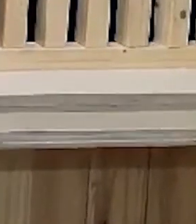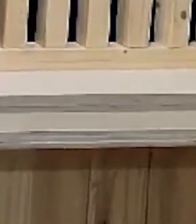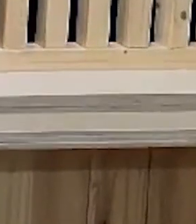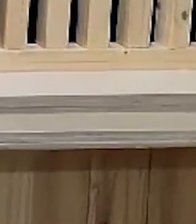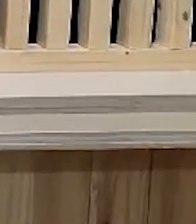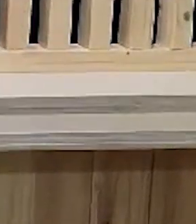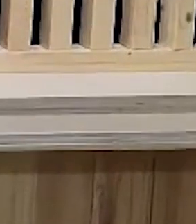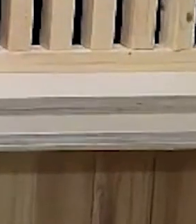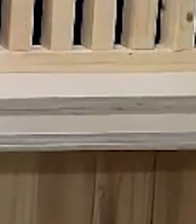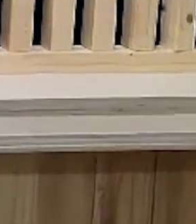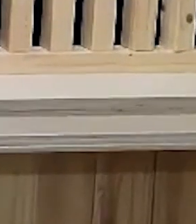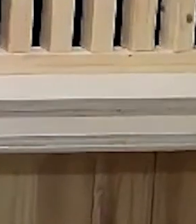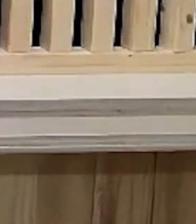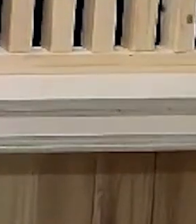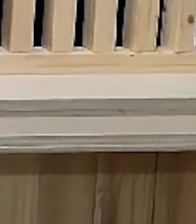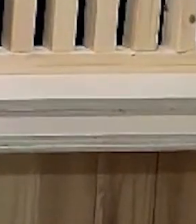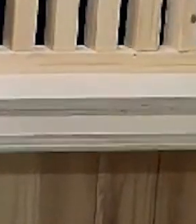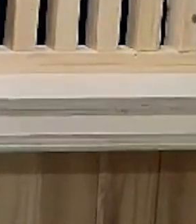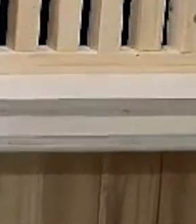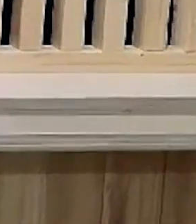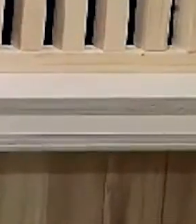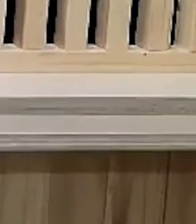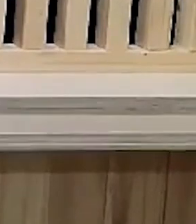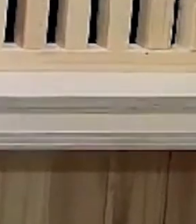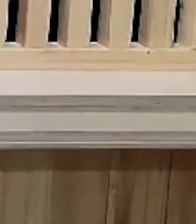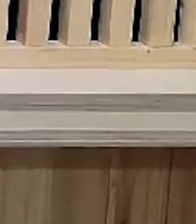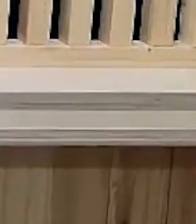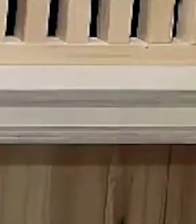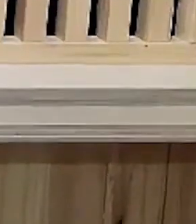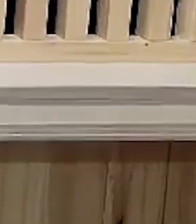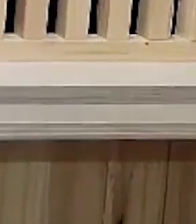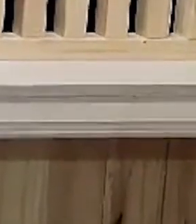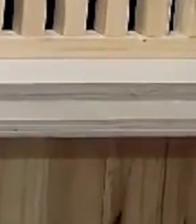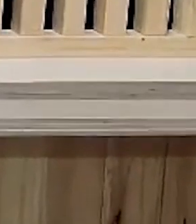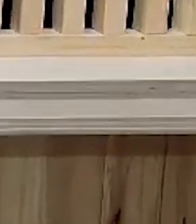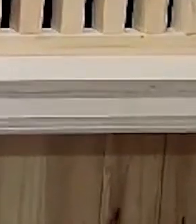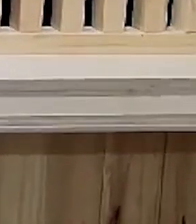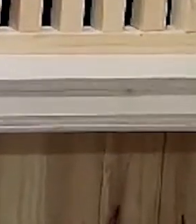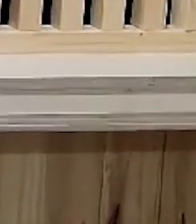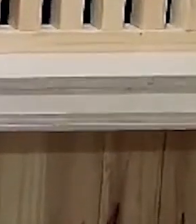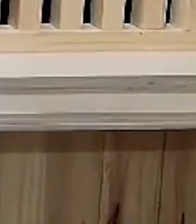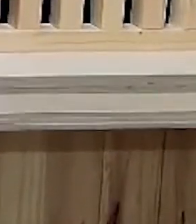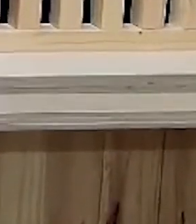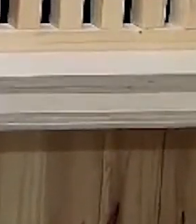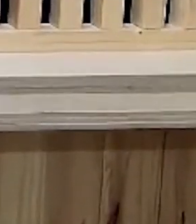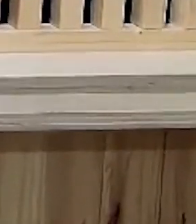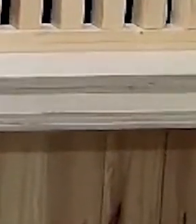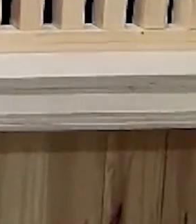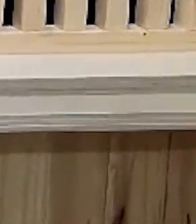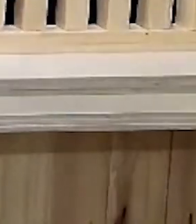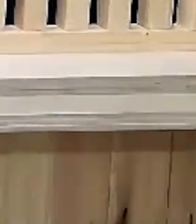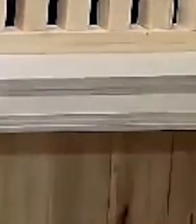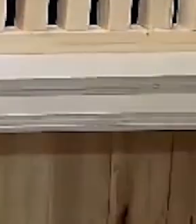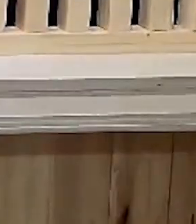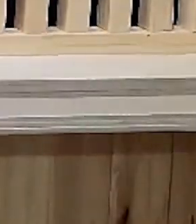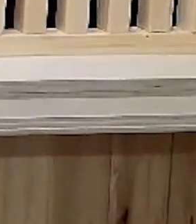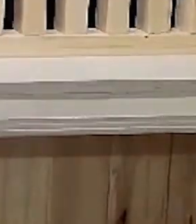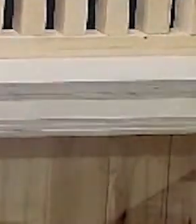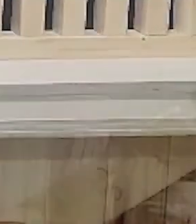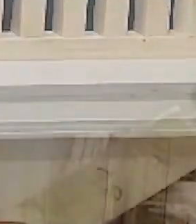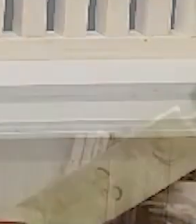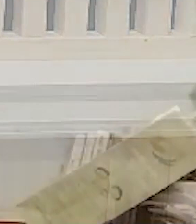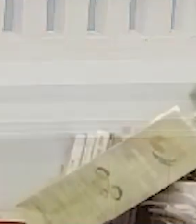조금 더 매진하고 역할을 더 많이 열심히 하는 정신간호사회가 되겠습니다. 감사합니다.